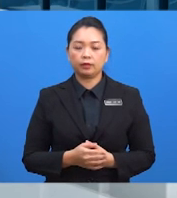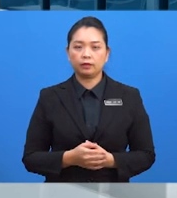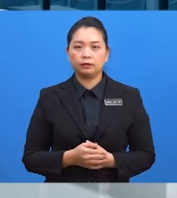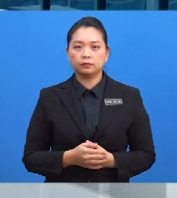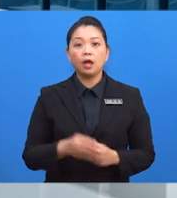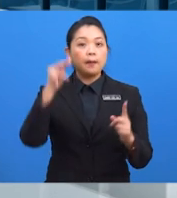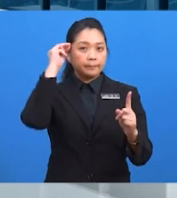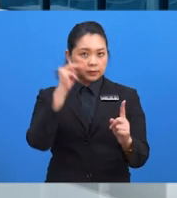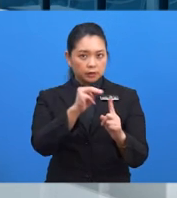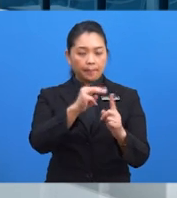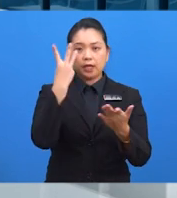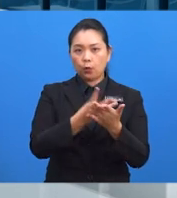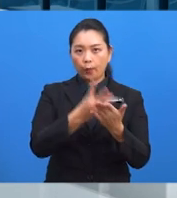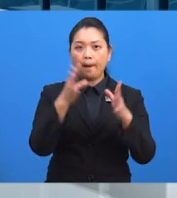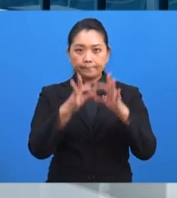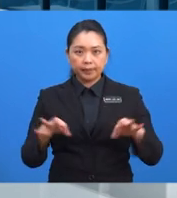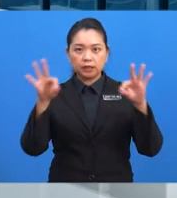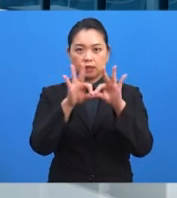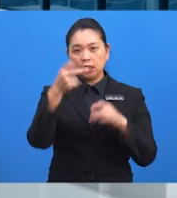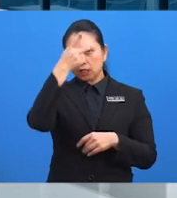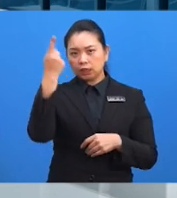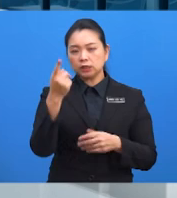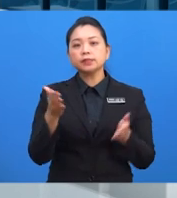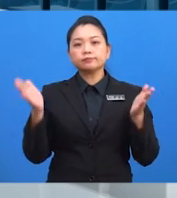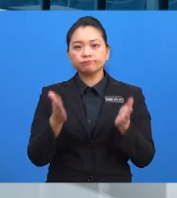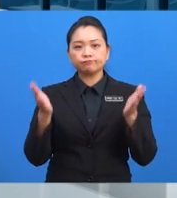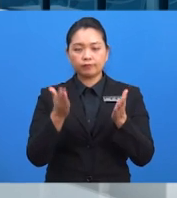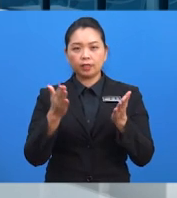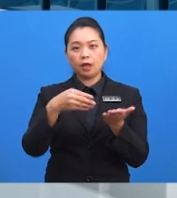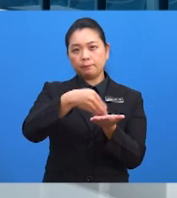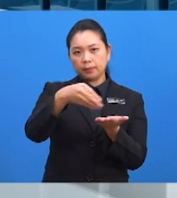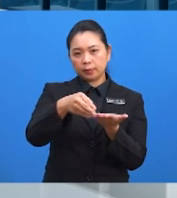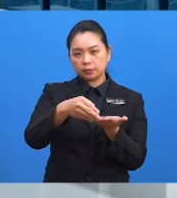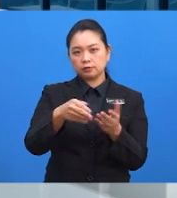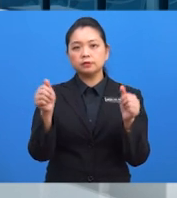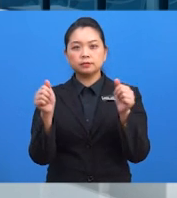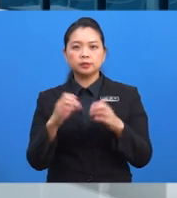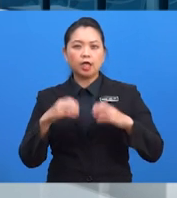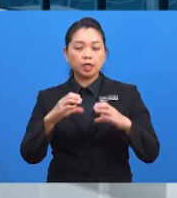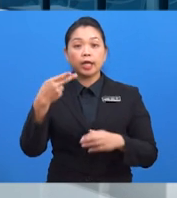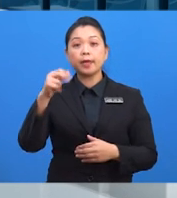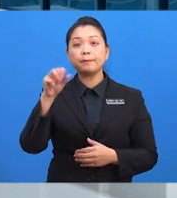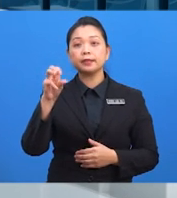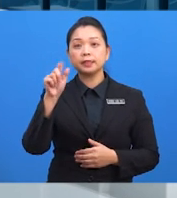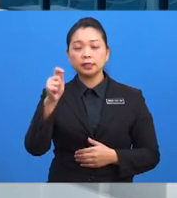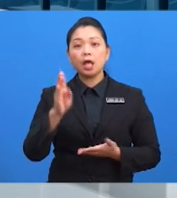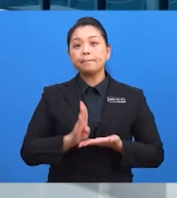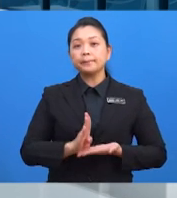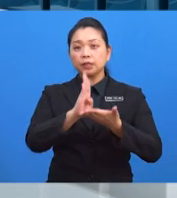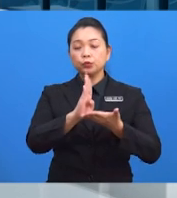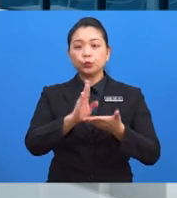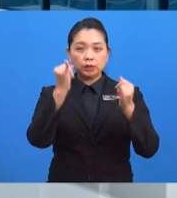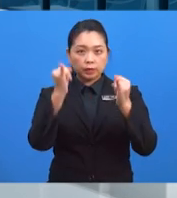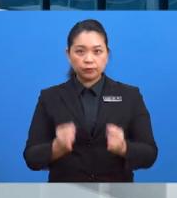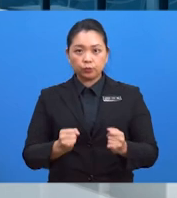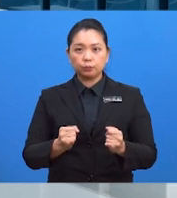Matlamat kewangan ini penting kerana ia menggalakkan perbelanjaan secara berhemat, membantu individu